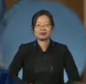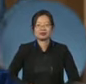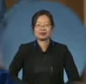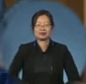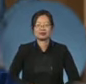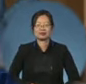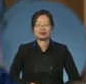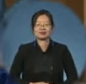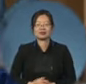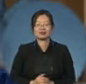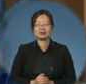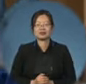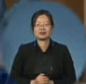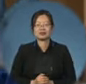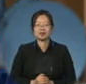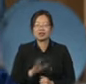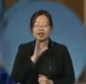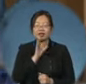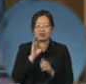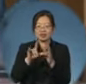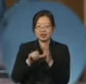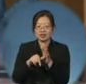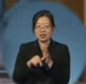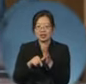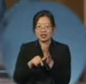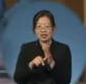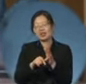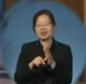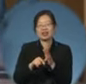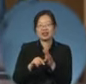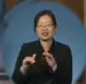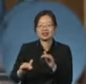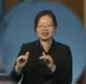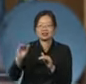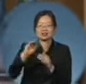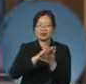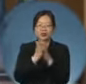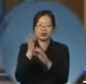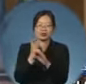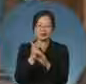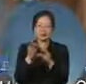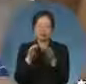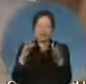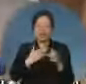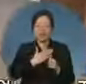물음표 던져 보신 그런 시간 가졌으면 좋게 깜짝 다시 뵙겠습니다 아니겠어요